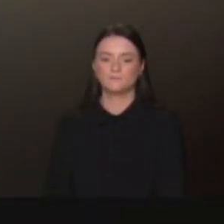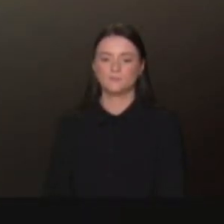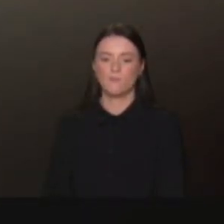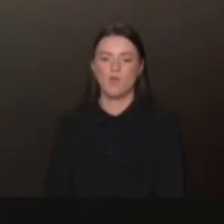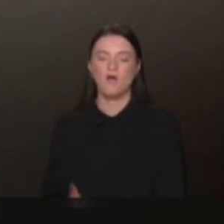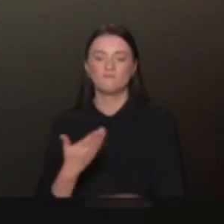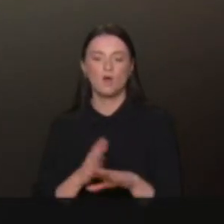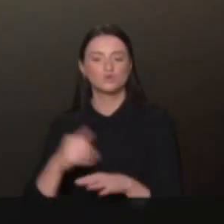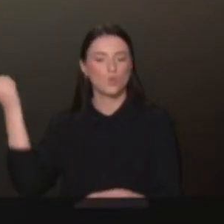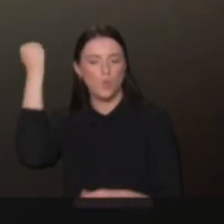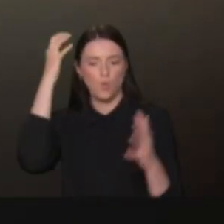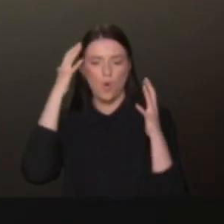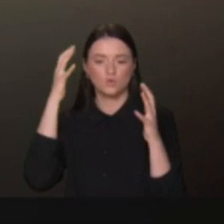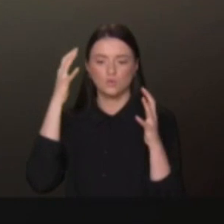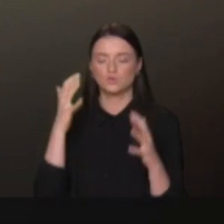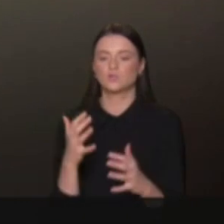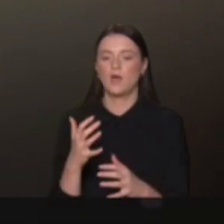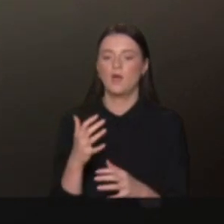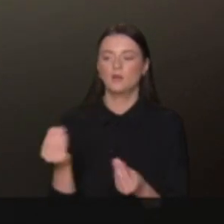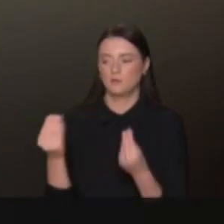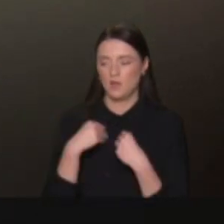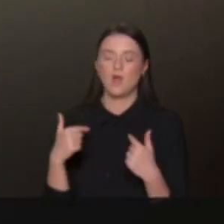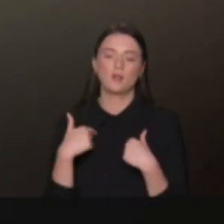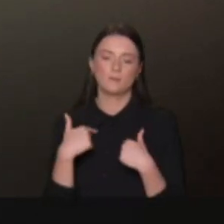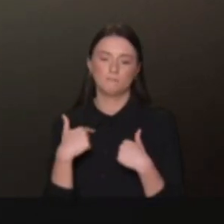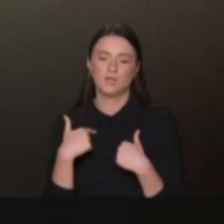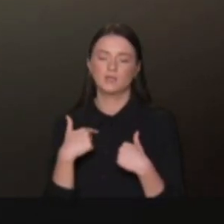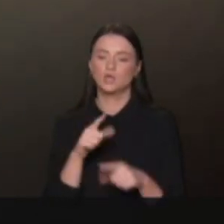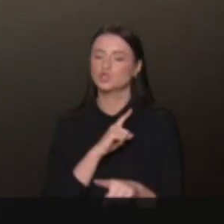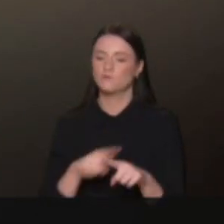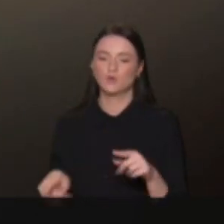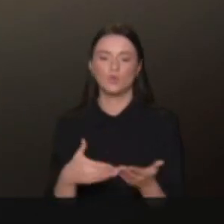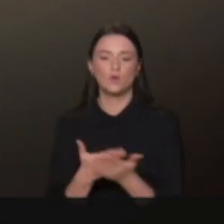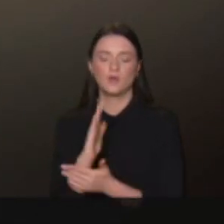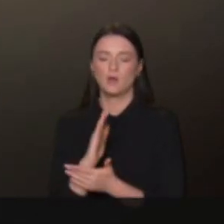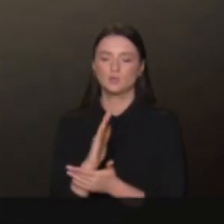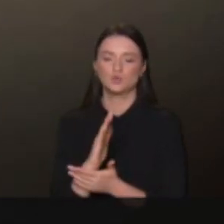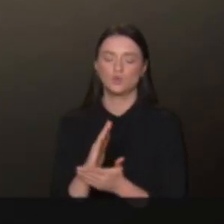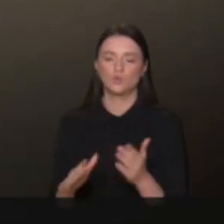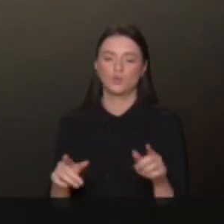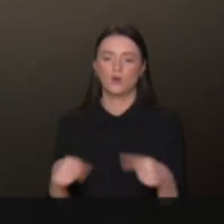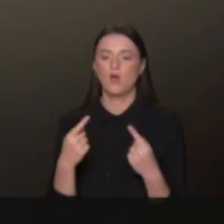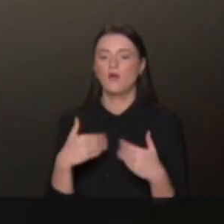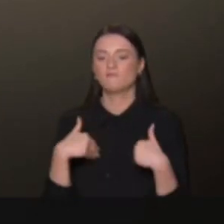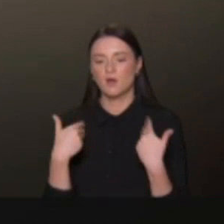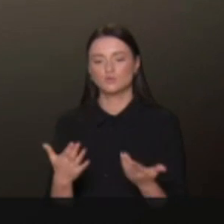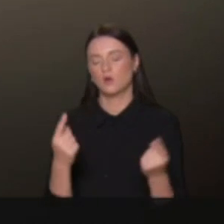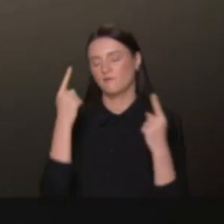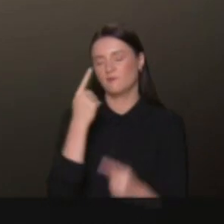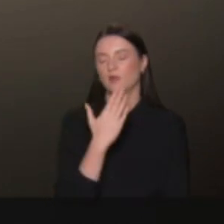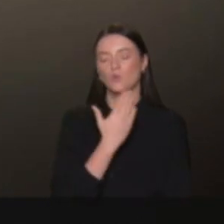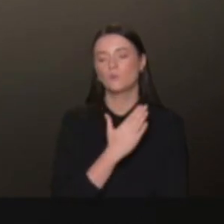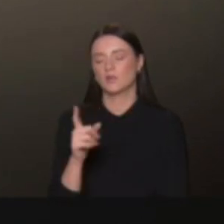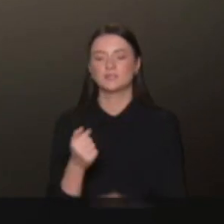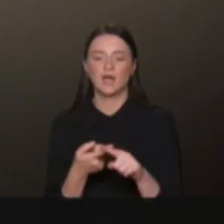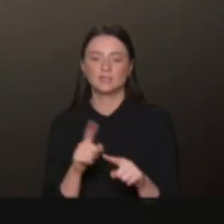контузію. Медики 4-го ПКШР надали мені швидку і якісну евакуацію. Виражаю їм велику подяку за це, за